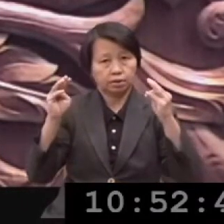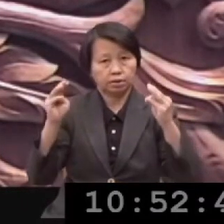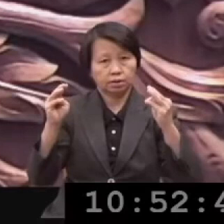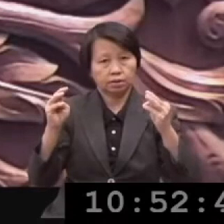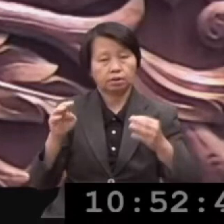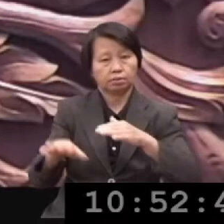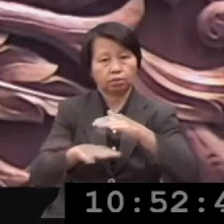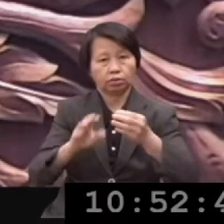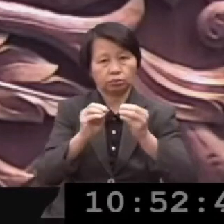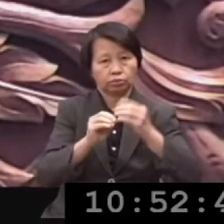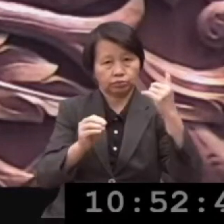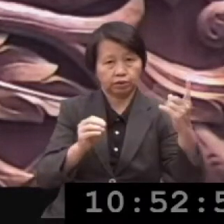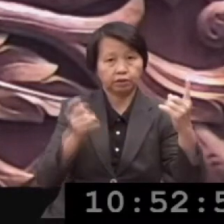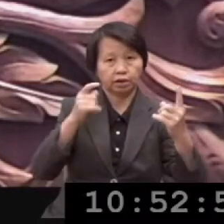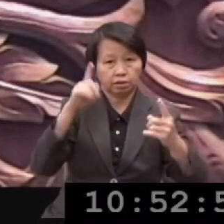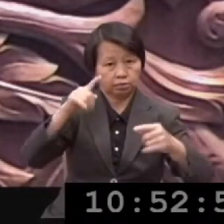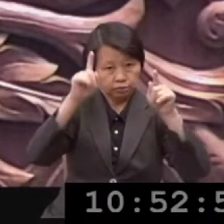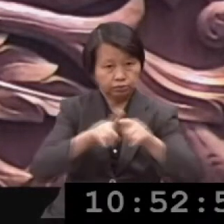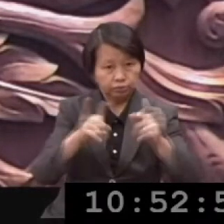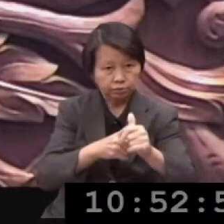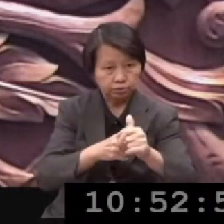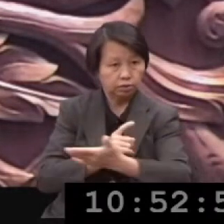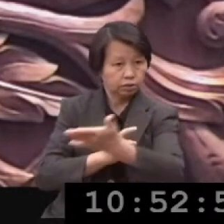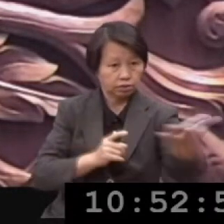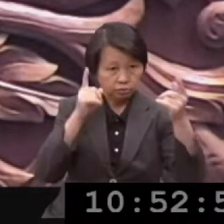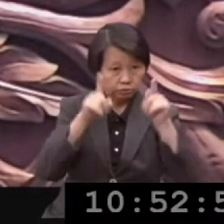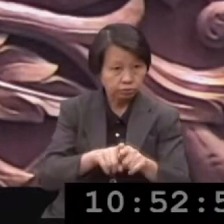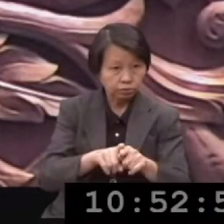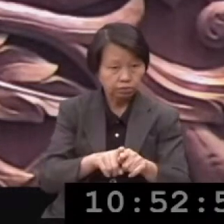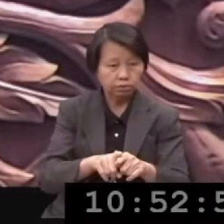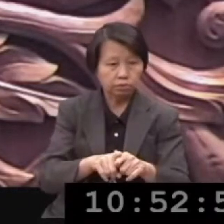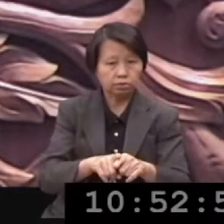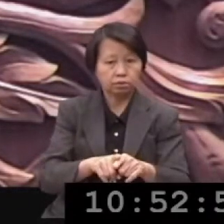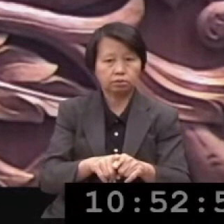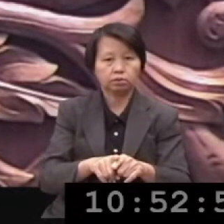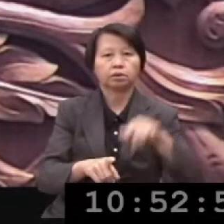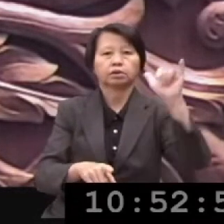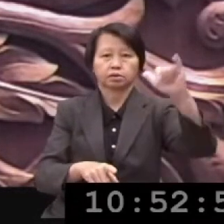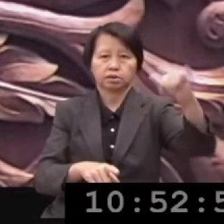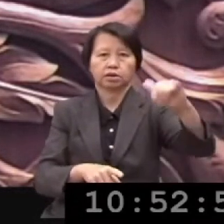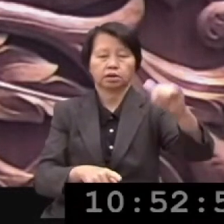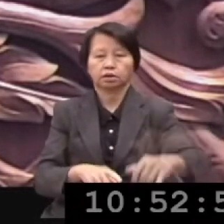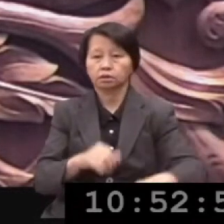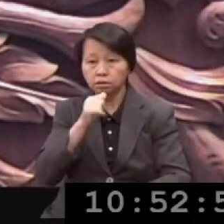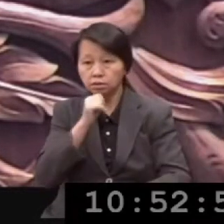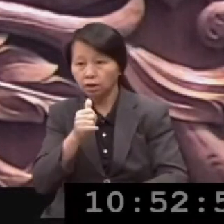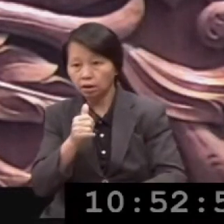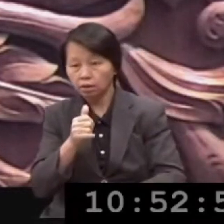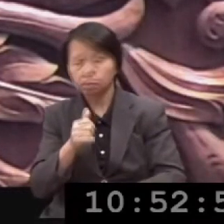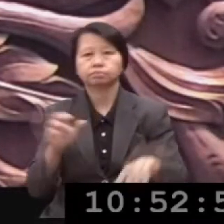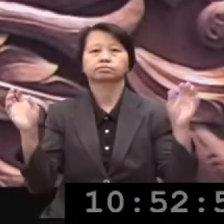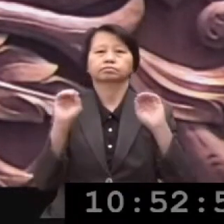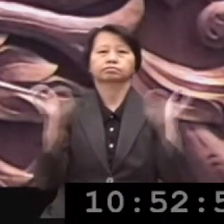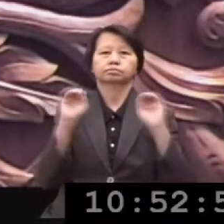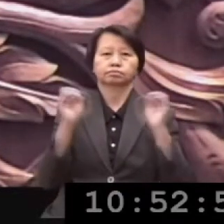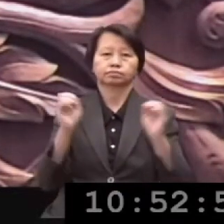di bawah nomor satu tadi nggak lelah yang bersujud yang tidak kata tidak